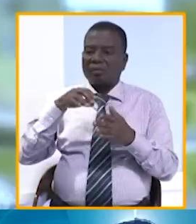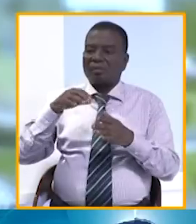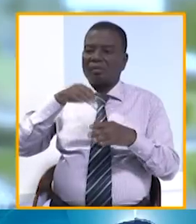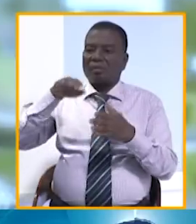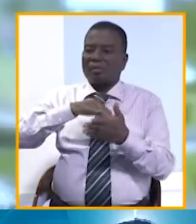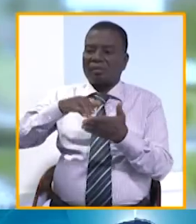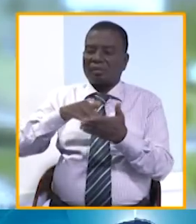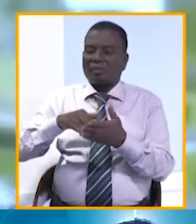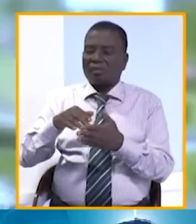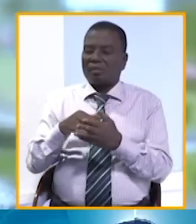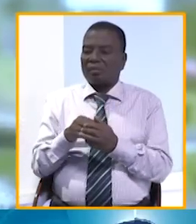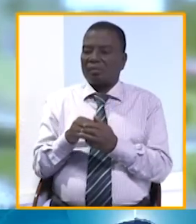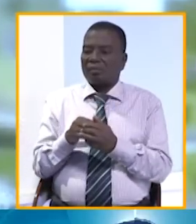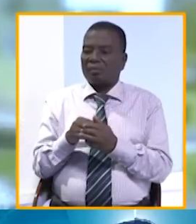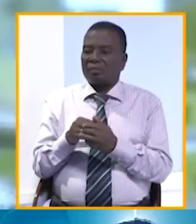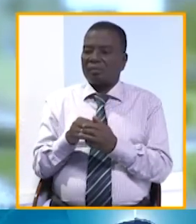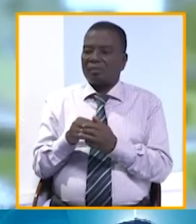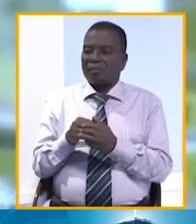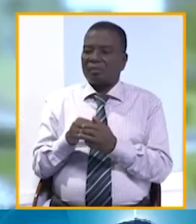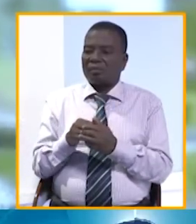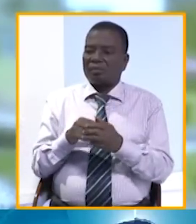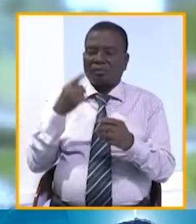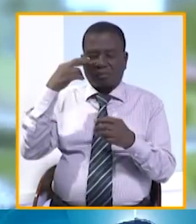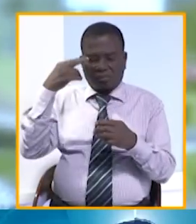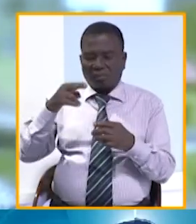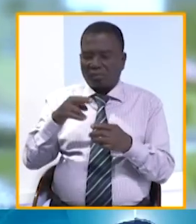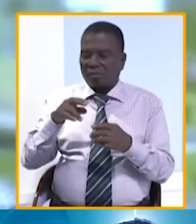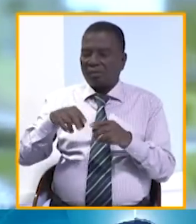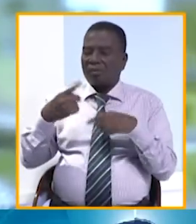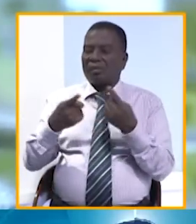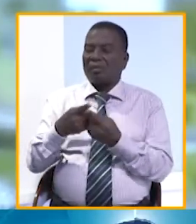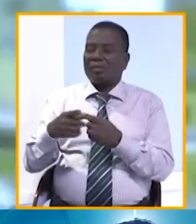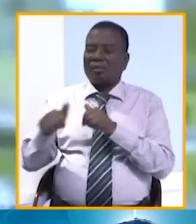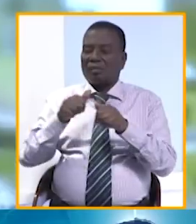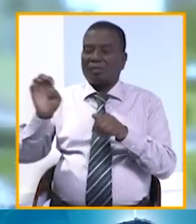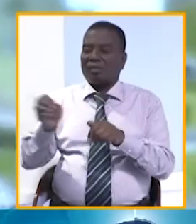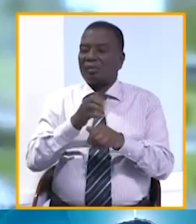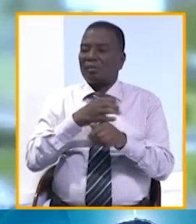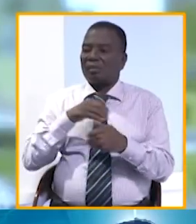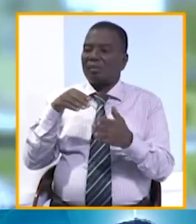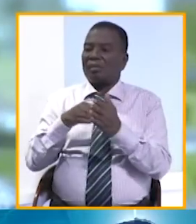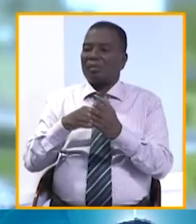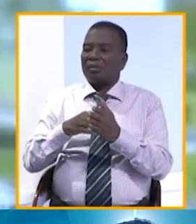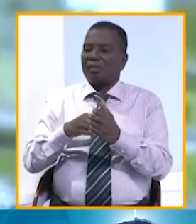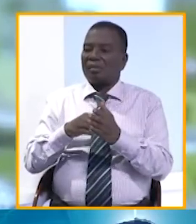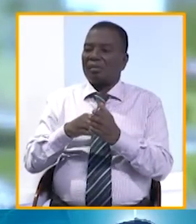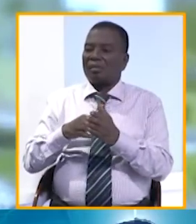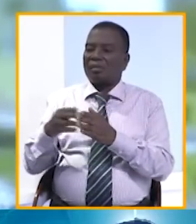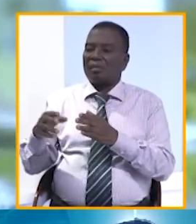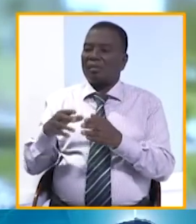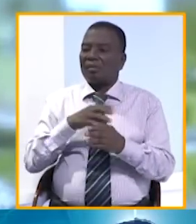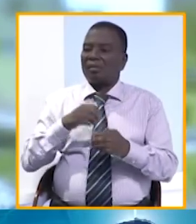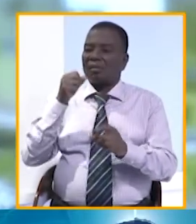de réflexion engagé par l'ONG américaine Engender Health et le collectif des activités féministes contre les violences basées sur le genre.